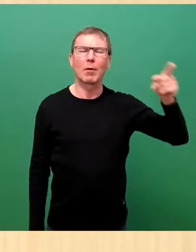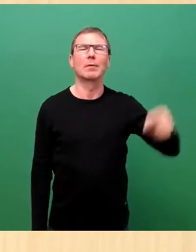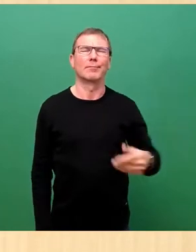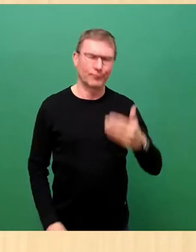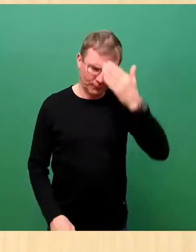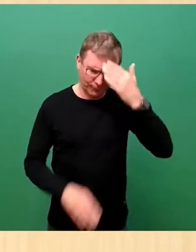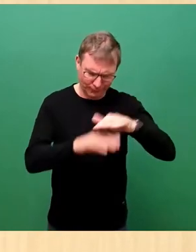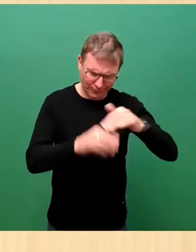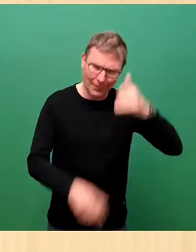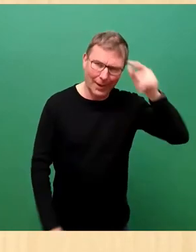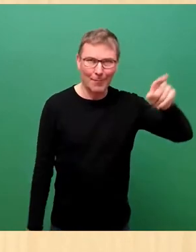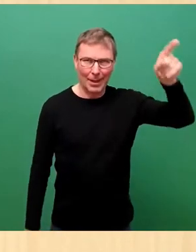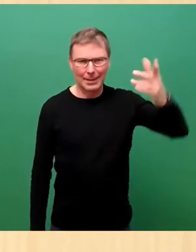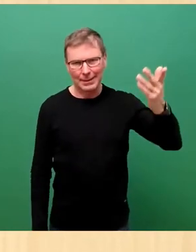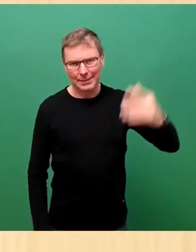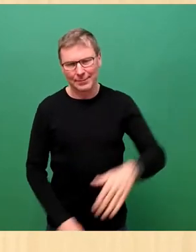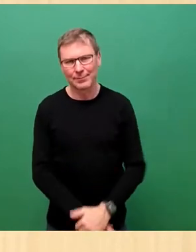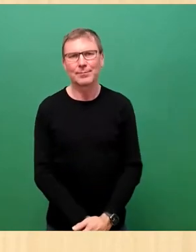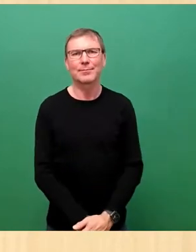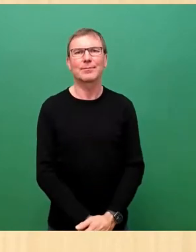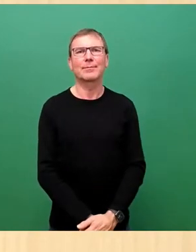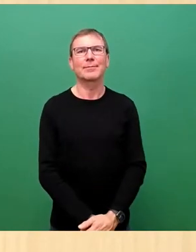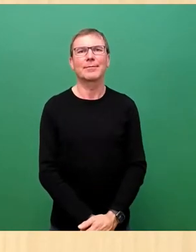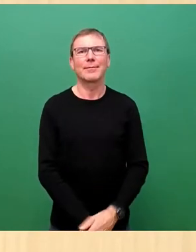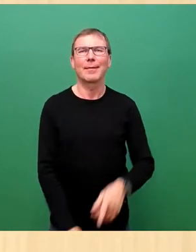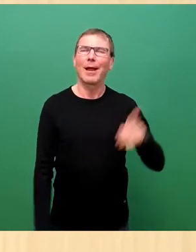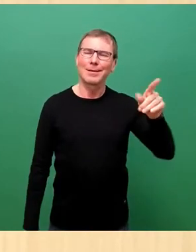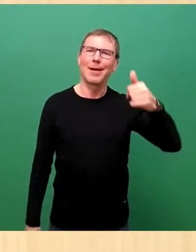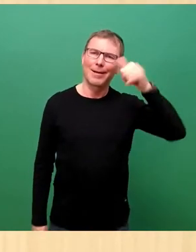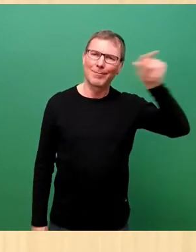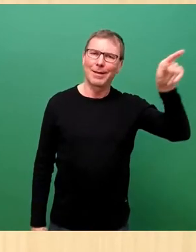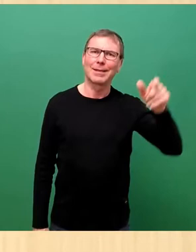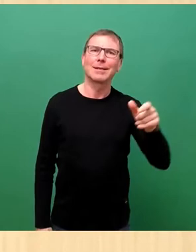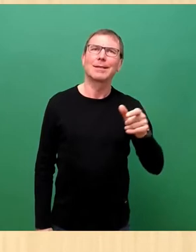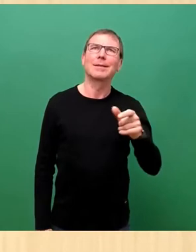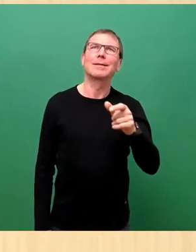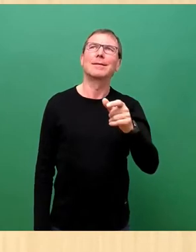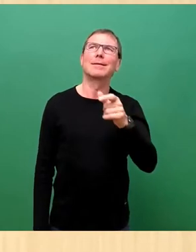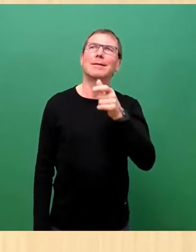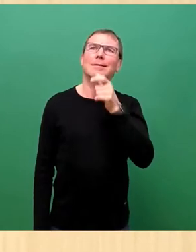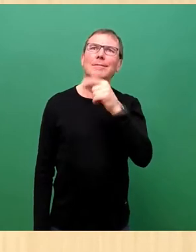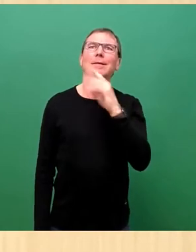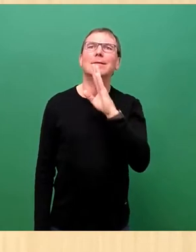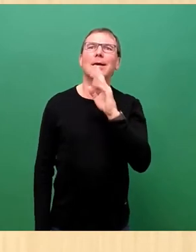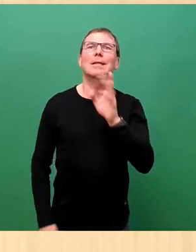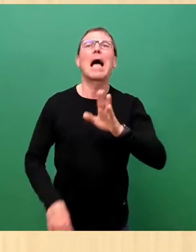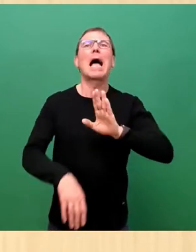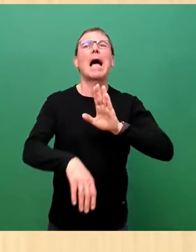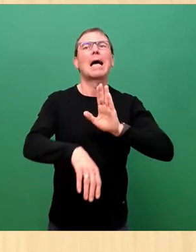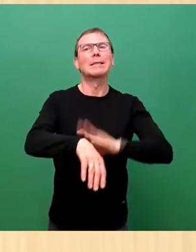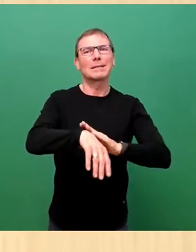Berlin, in Berlin das Wort von der Zeitenwende gefallen.